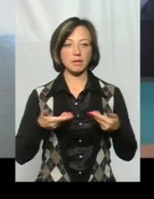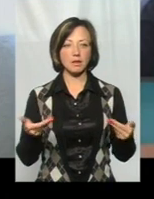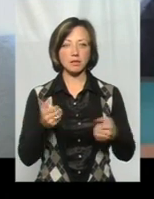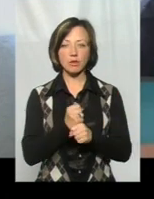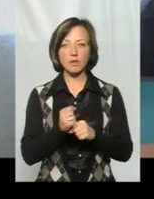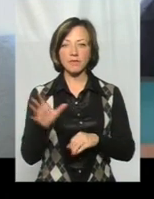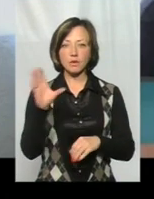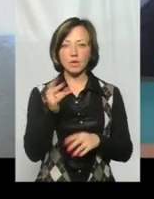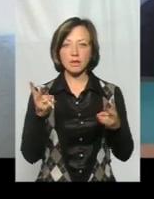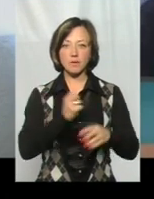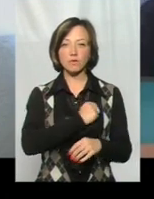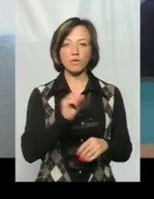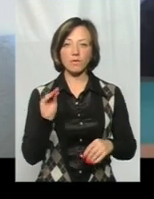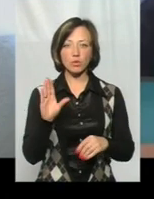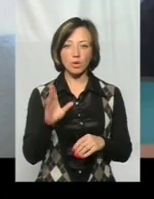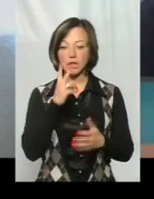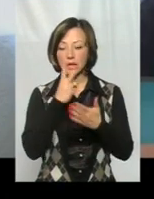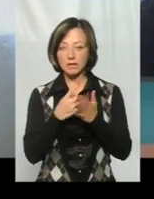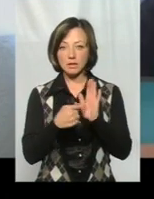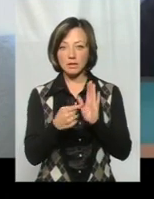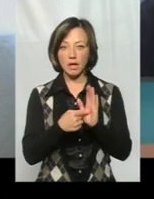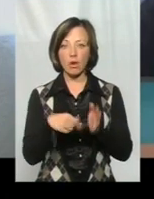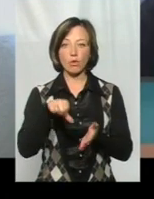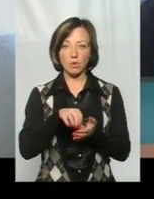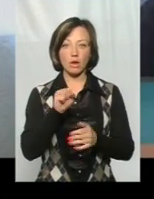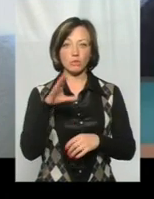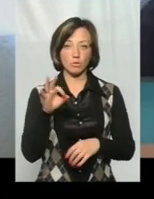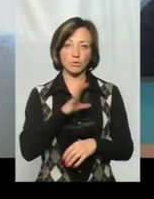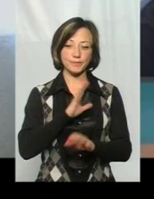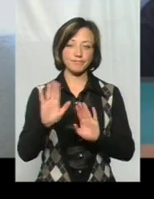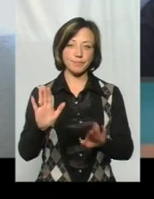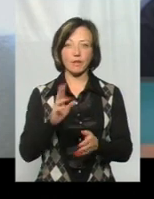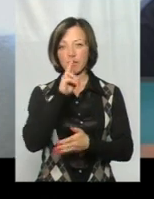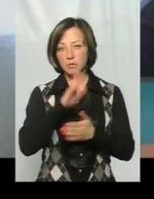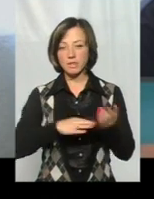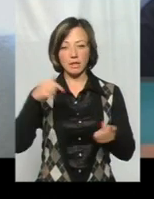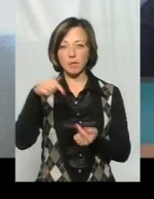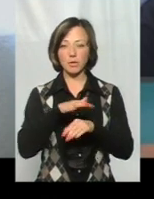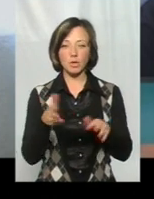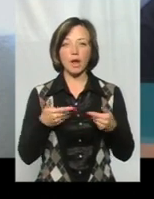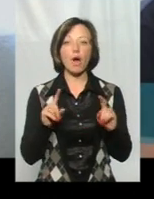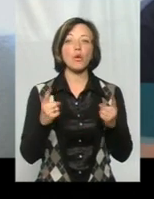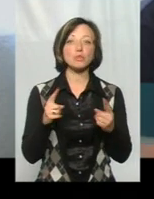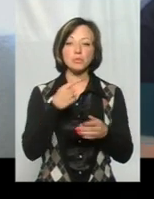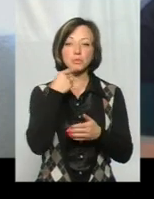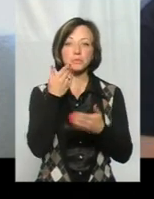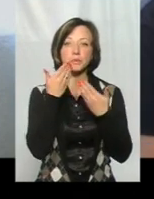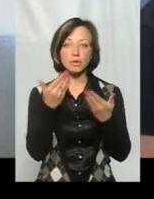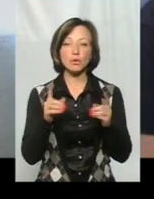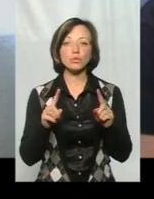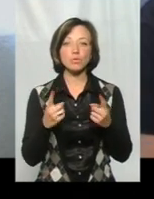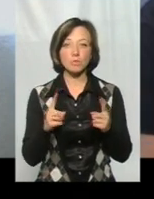кругом військовий квиток треба. І вони дивляться, ага, приймав участь там, ну вибачте, ви нам не підходите, а що сталося, типу, що не